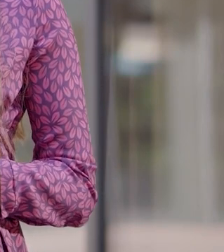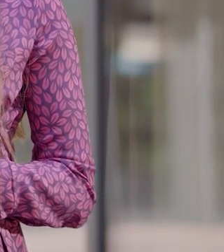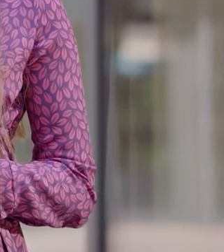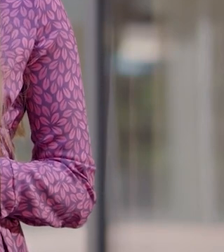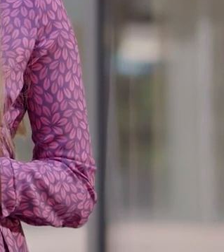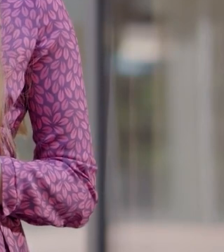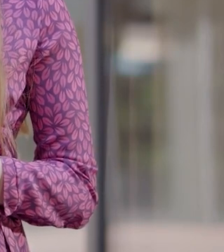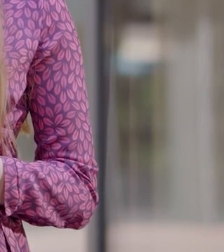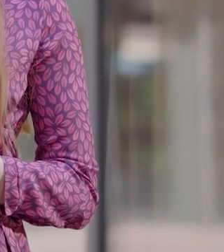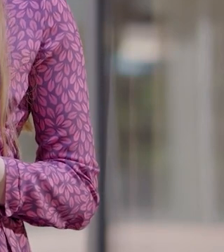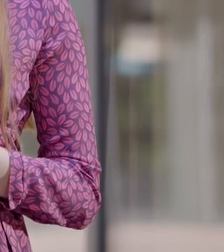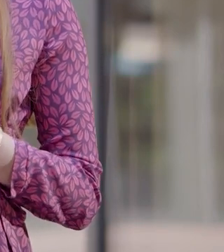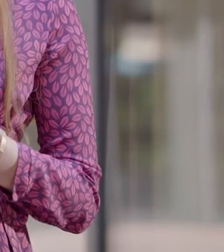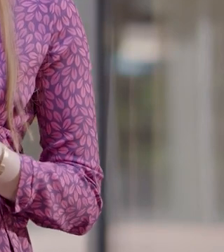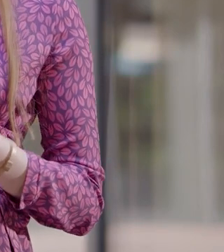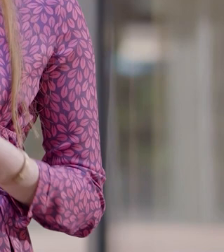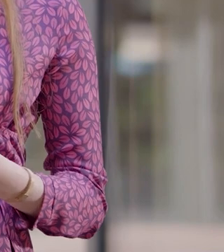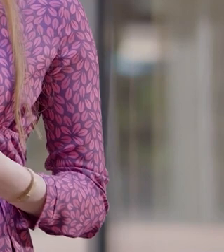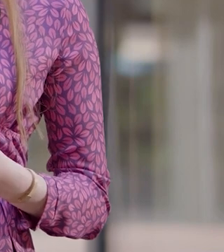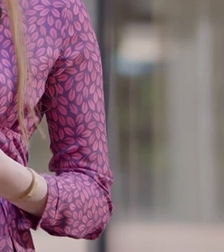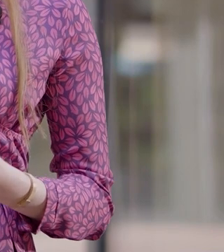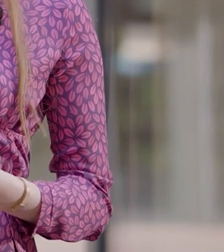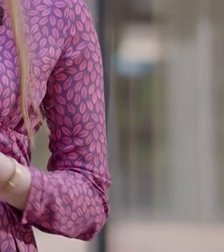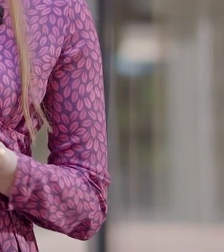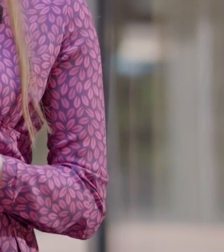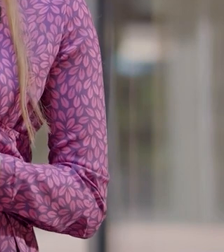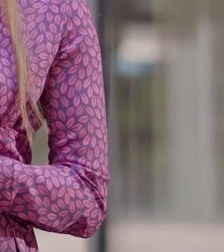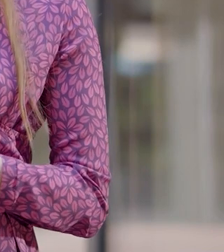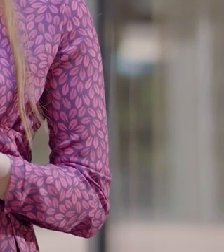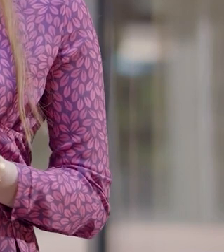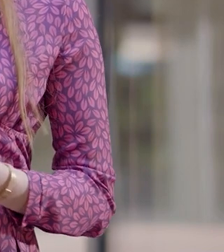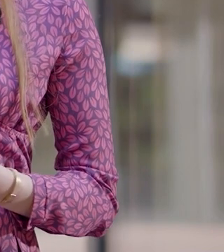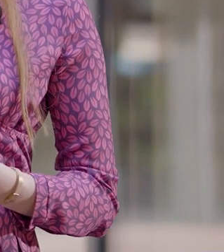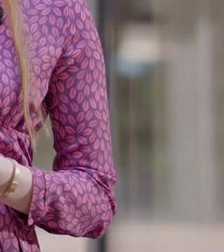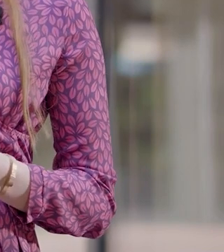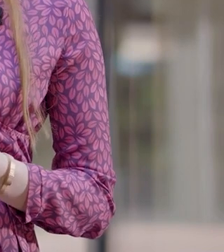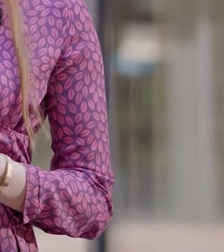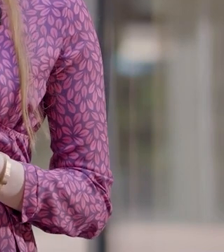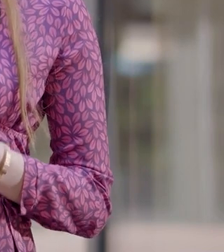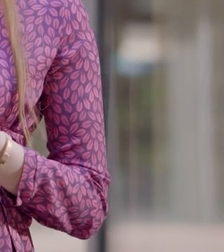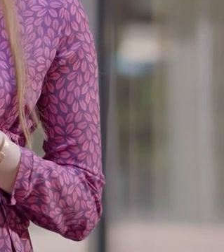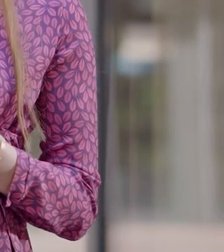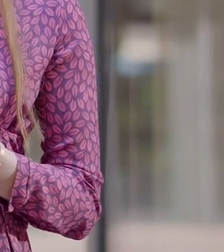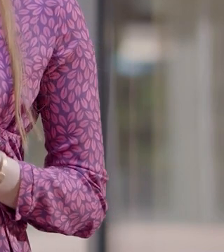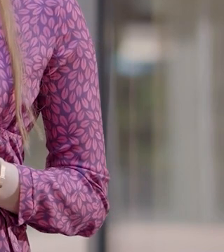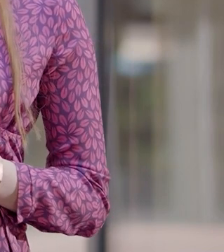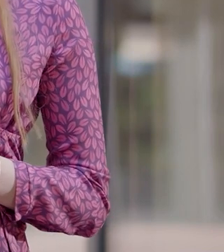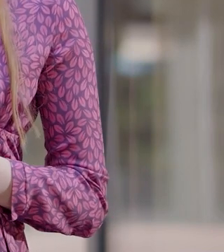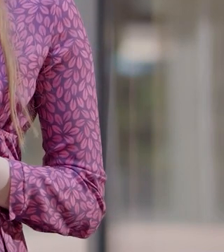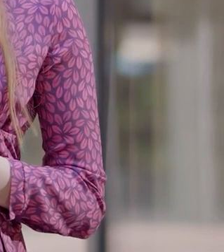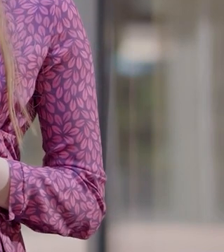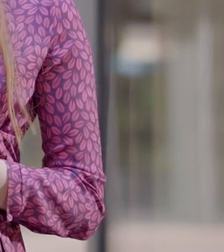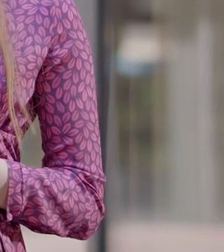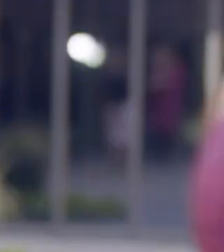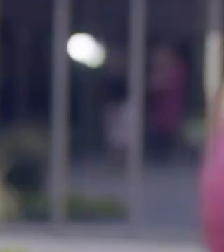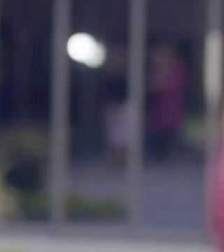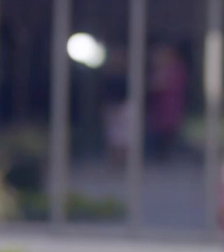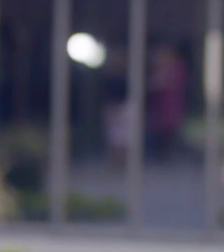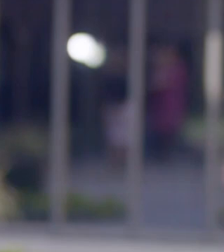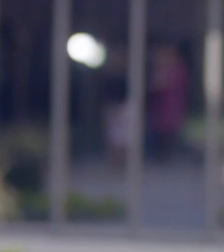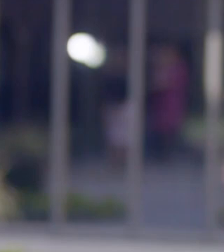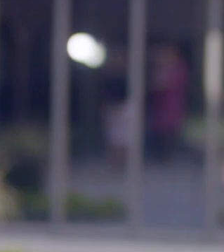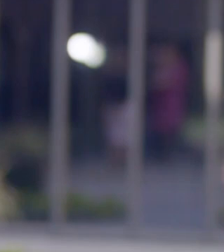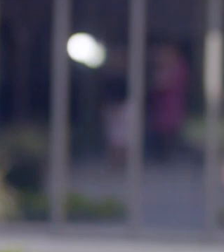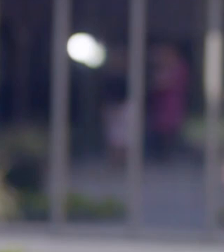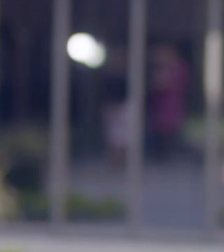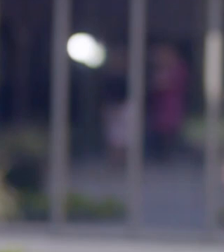temu programowi mają szansę zarówno podnieść swoją wiedzę, jak i po prostu doświadczyć tej pracy w udzielaniu wsparcia innym. Czyli